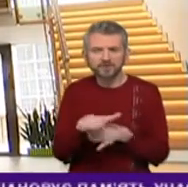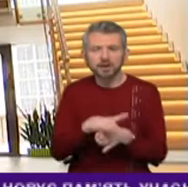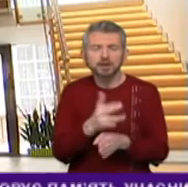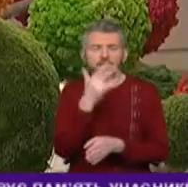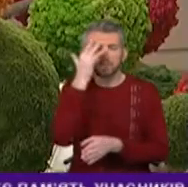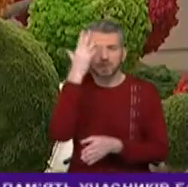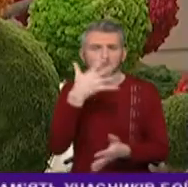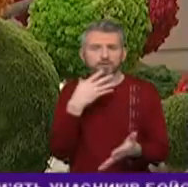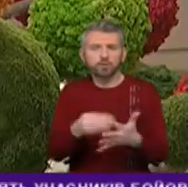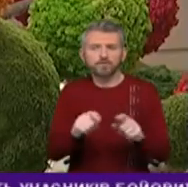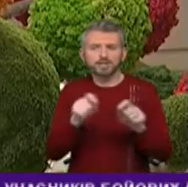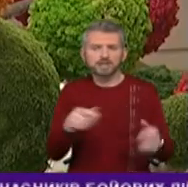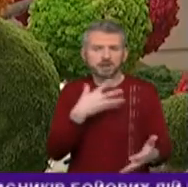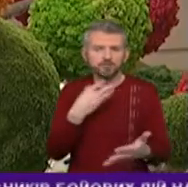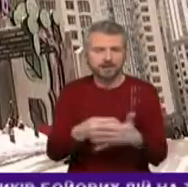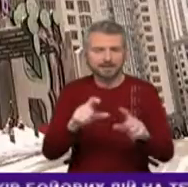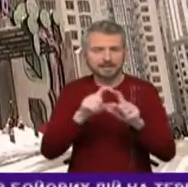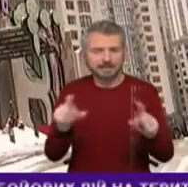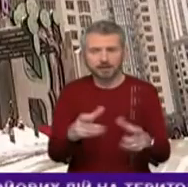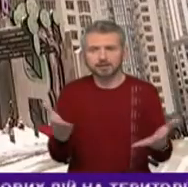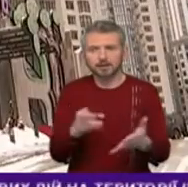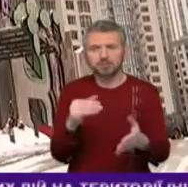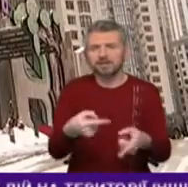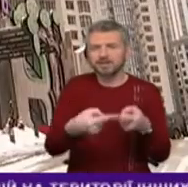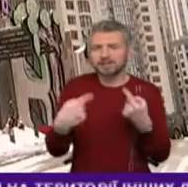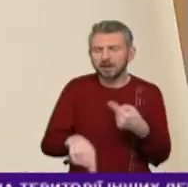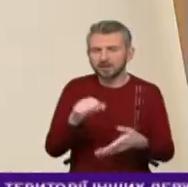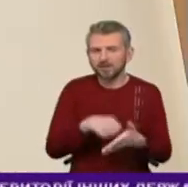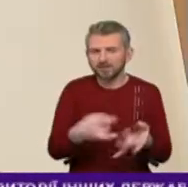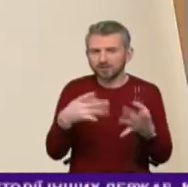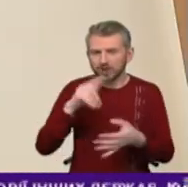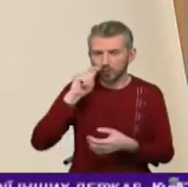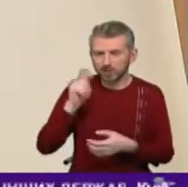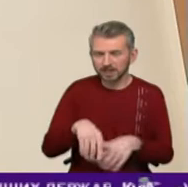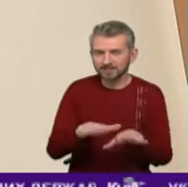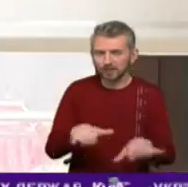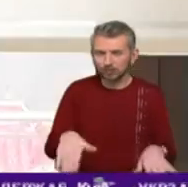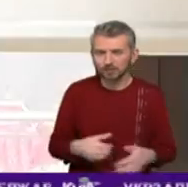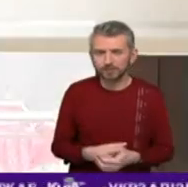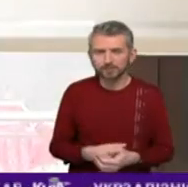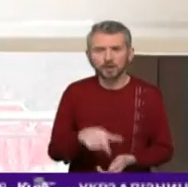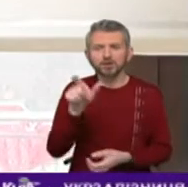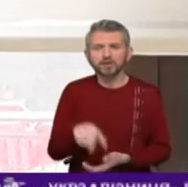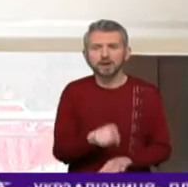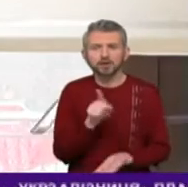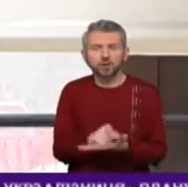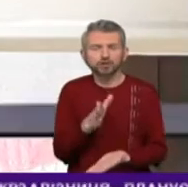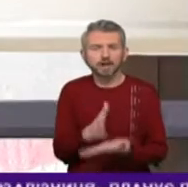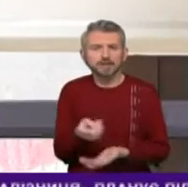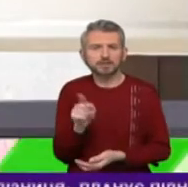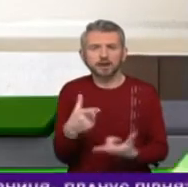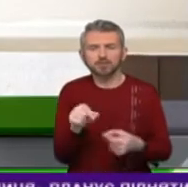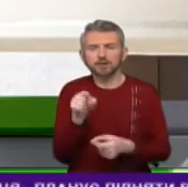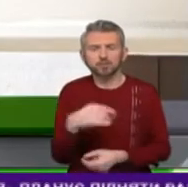заповітну мрію – відкрити власний заклад, який би відрізнявся від звичайних українських садочків. Чоловік має знаходитися там, де